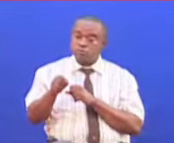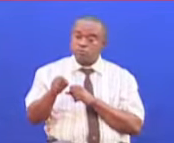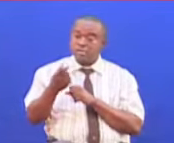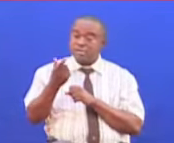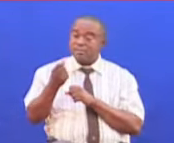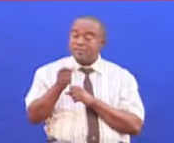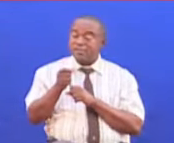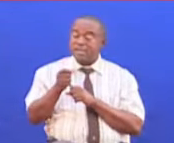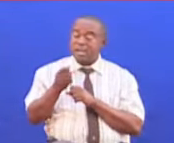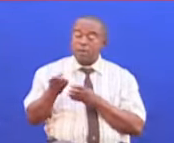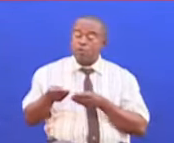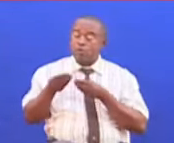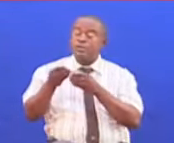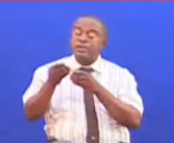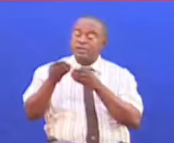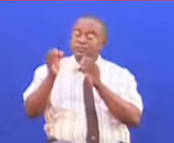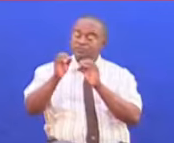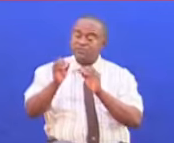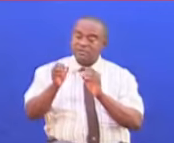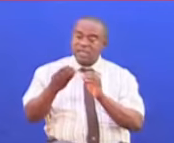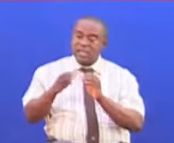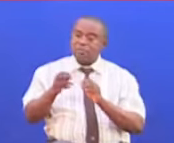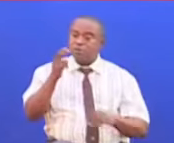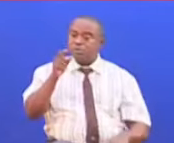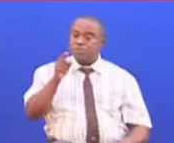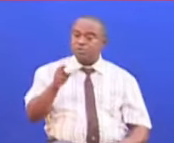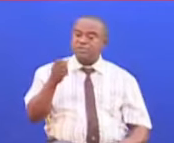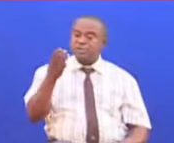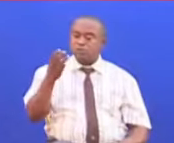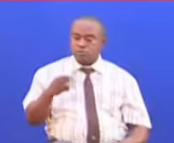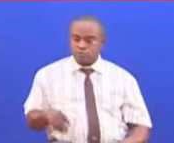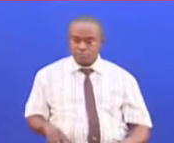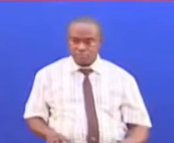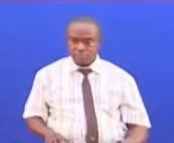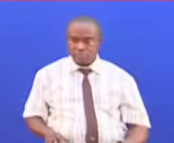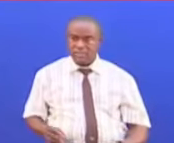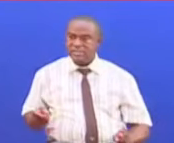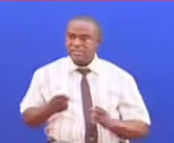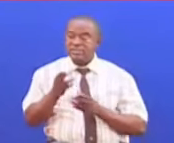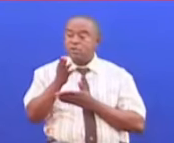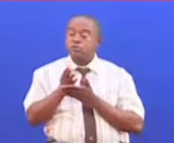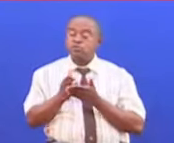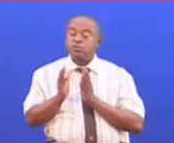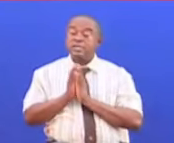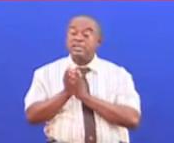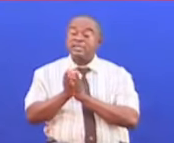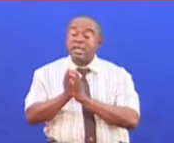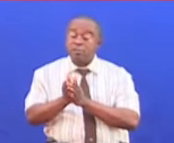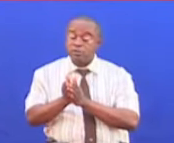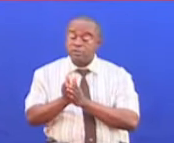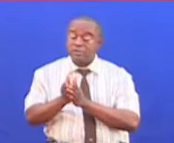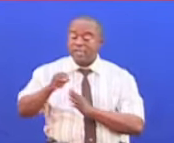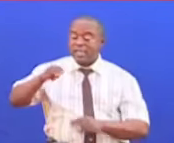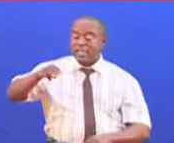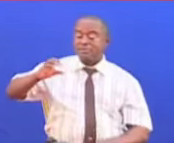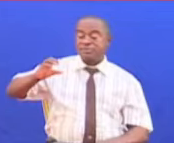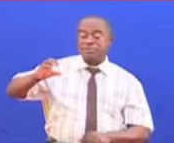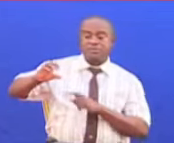ambach kupel kwa MH eshima Spa ni bioni 2.3 almost nus kigamboni Mc mp Council